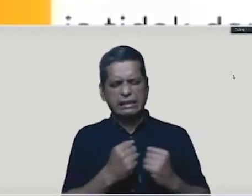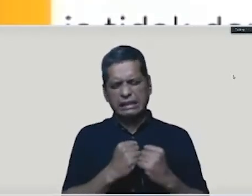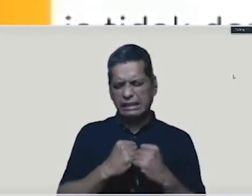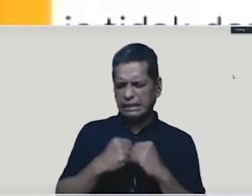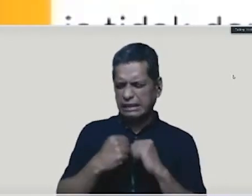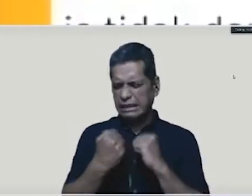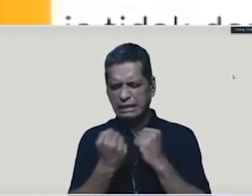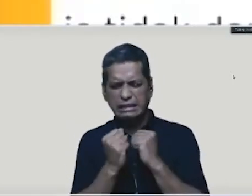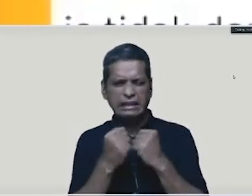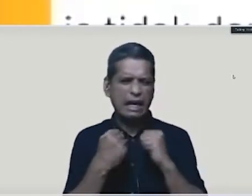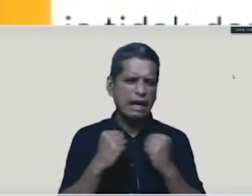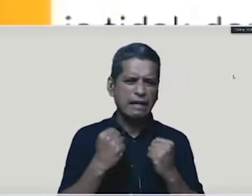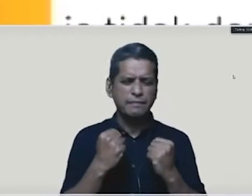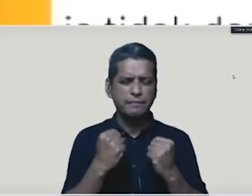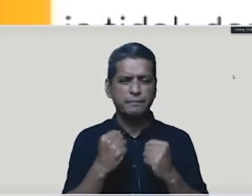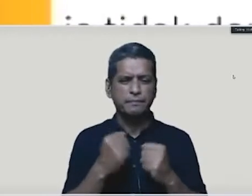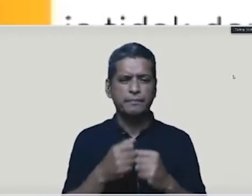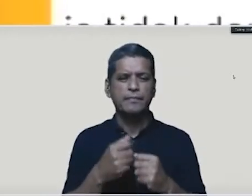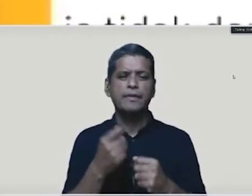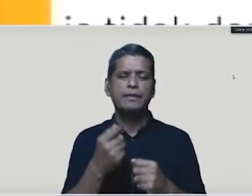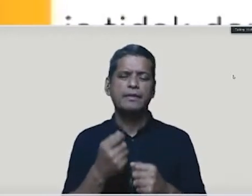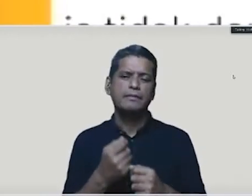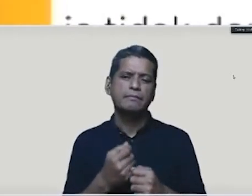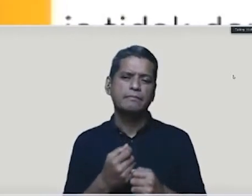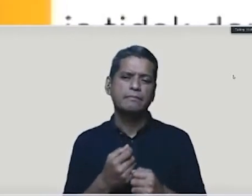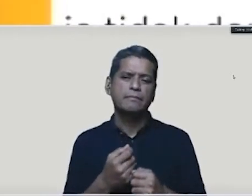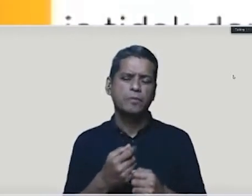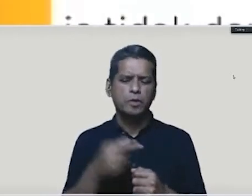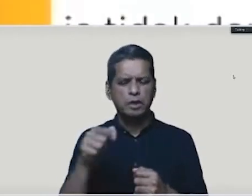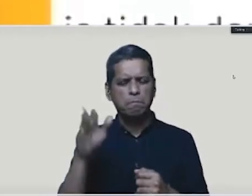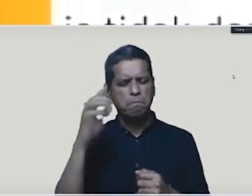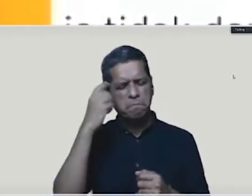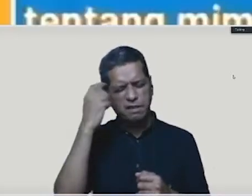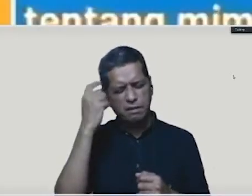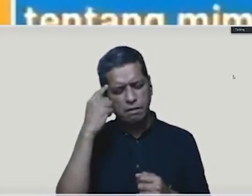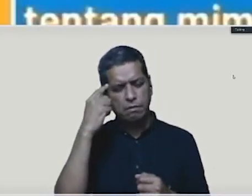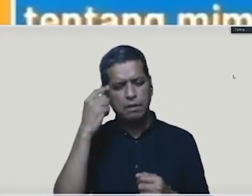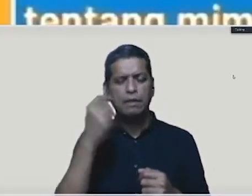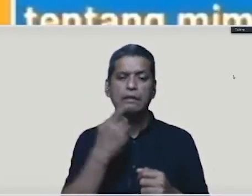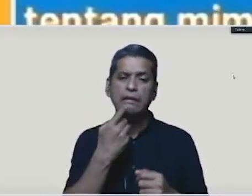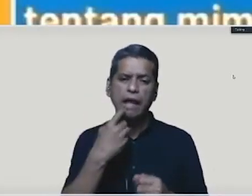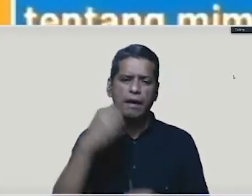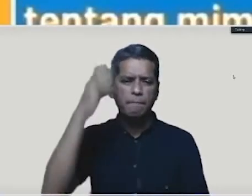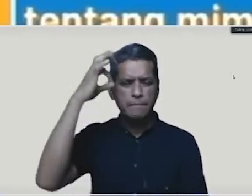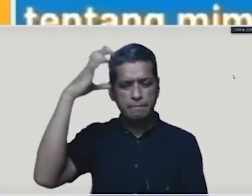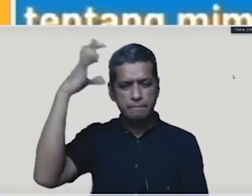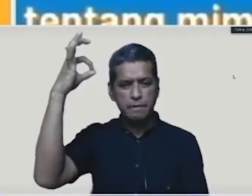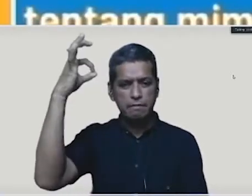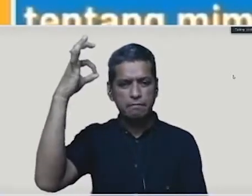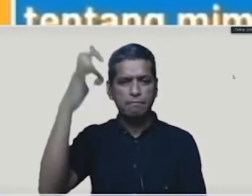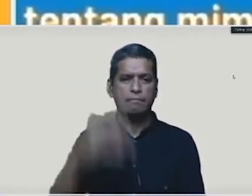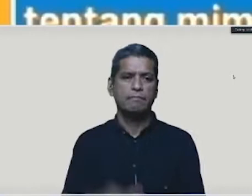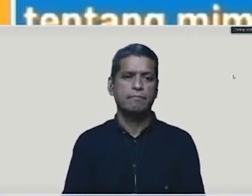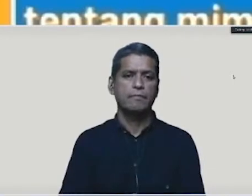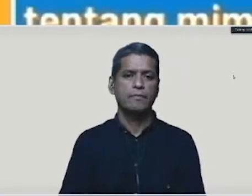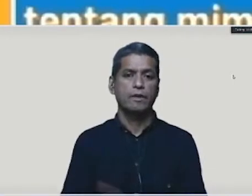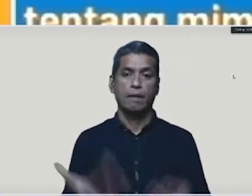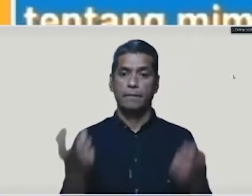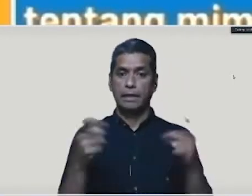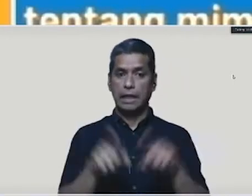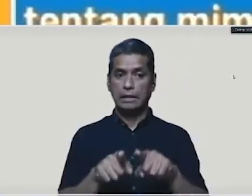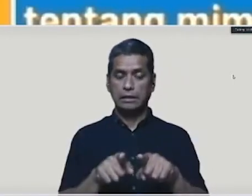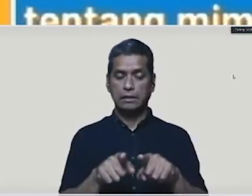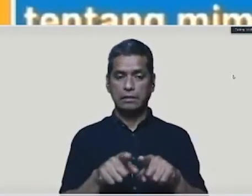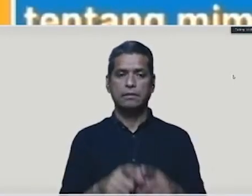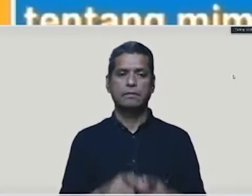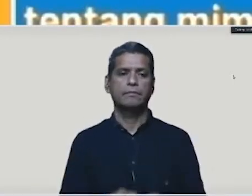memikirkan tentang mimpi yang satu ini apa yang terjadi lalu Raja menyuruh